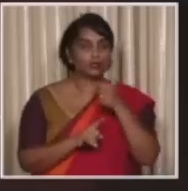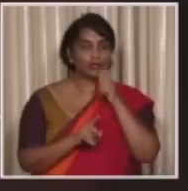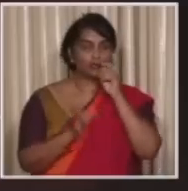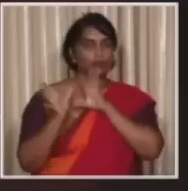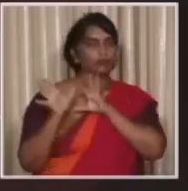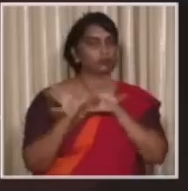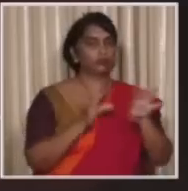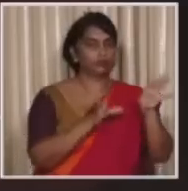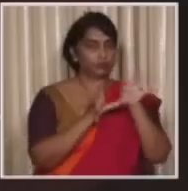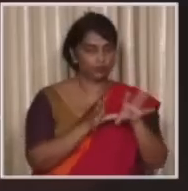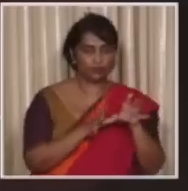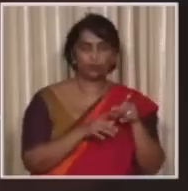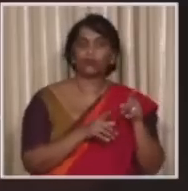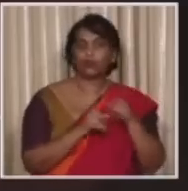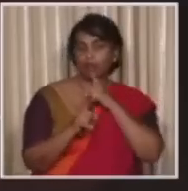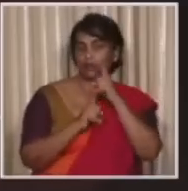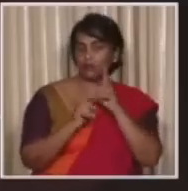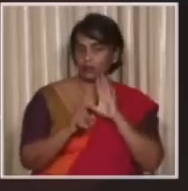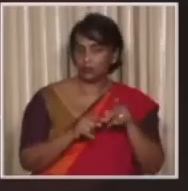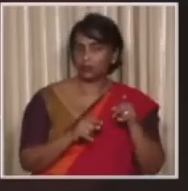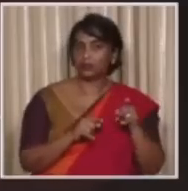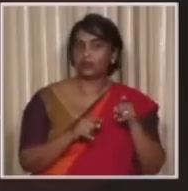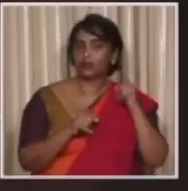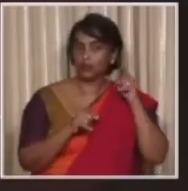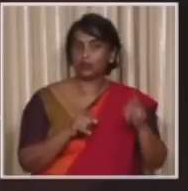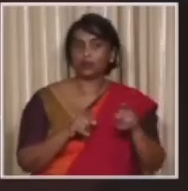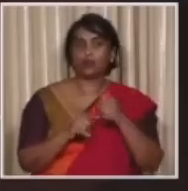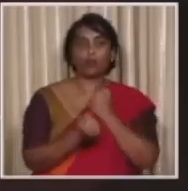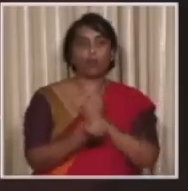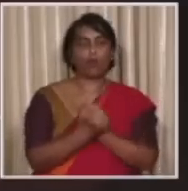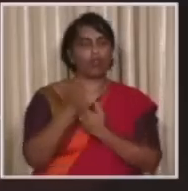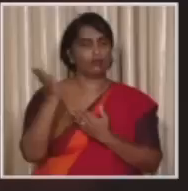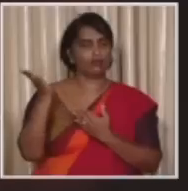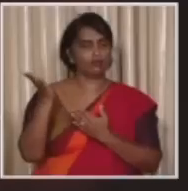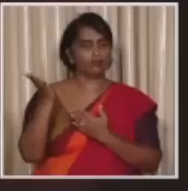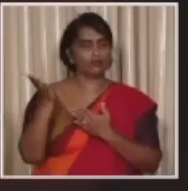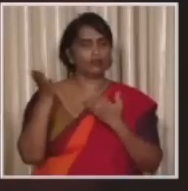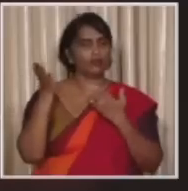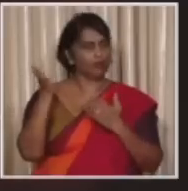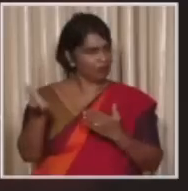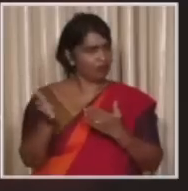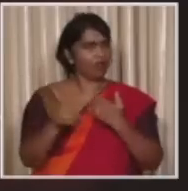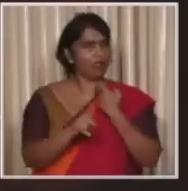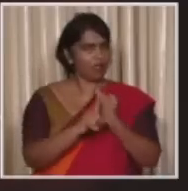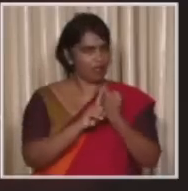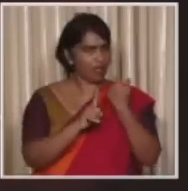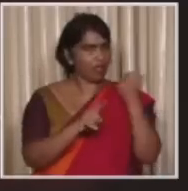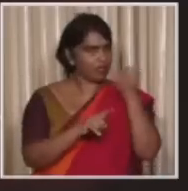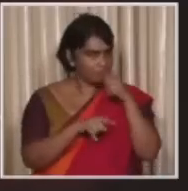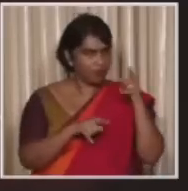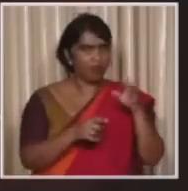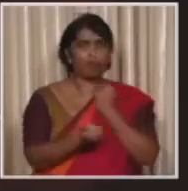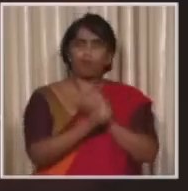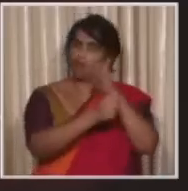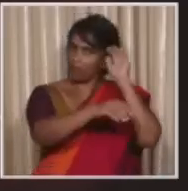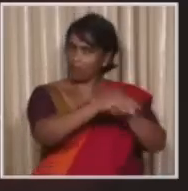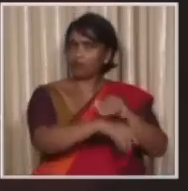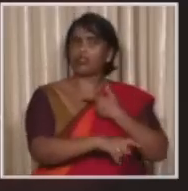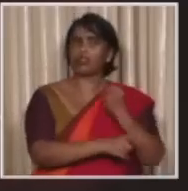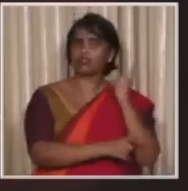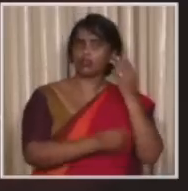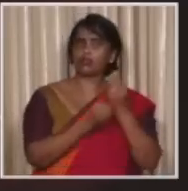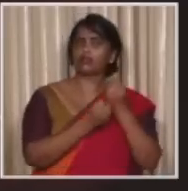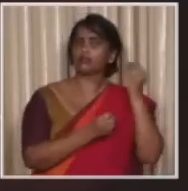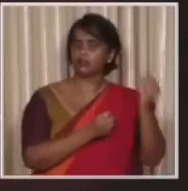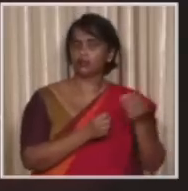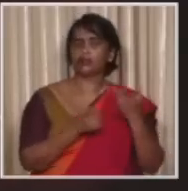යනවායි කියලා කතාවකුත් යනවා. ඒකට තමයි පොලිසිය ඉන්නේ. එහෙමනම් එහෙම දේවල් සිද්ධ වෙනවා නම් වැටලීම් කරලා ඒවට දඬුවම් දෙන්න